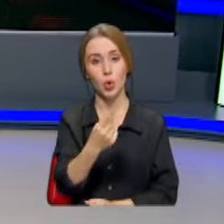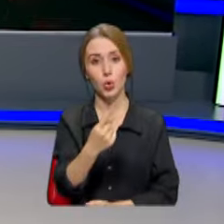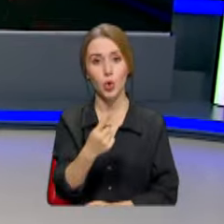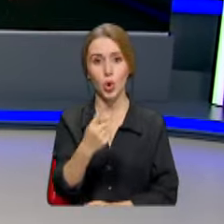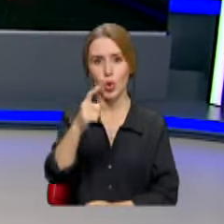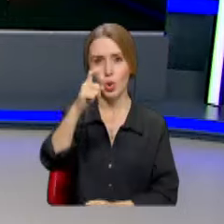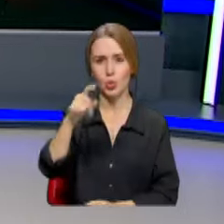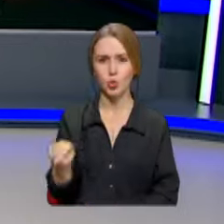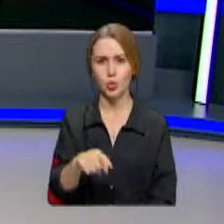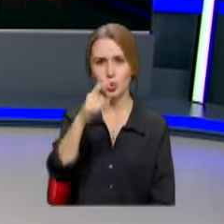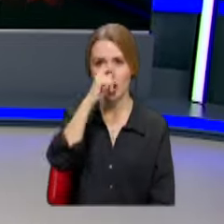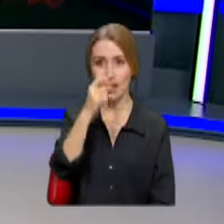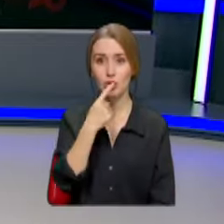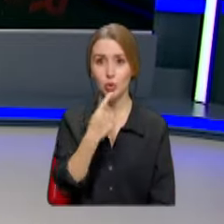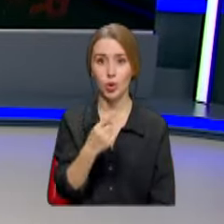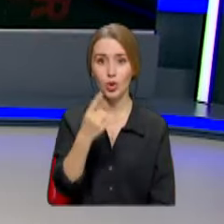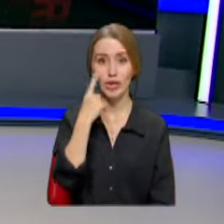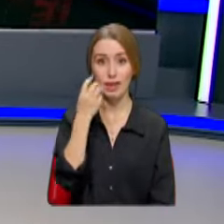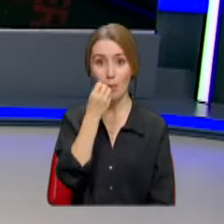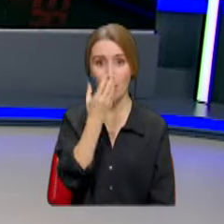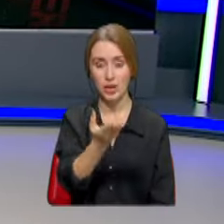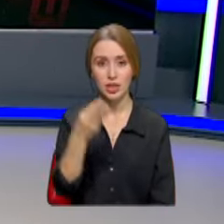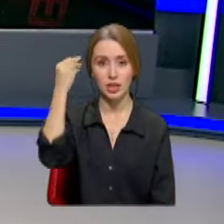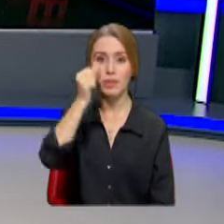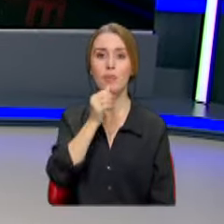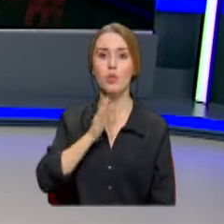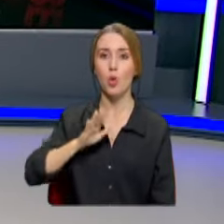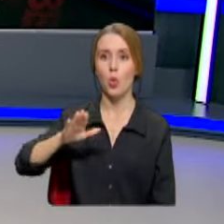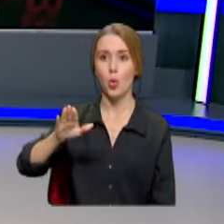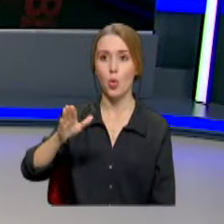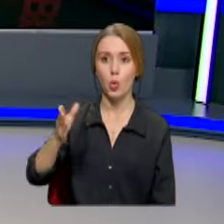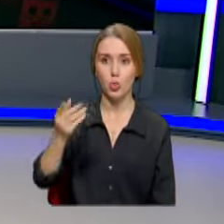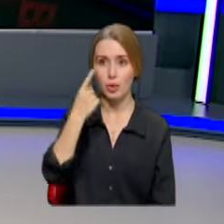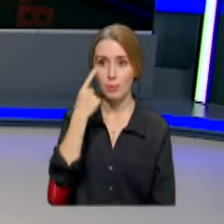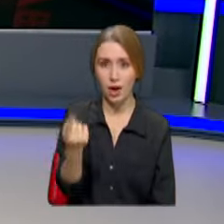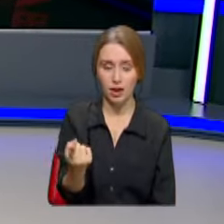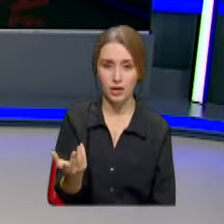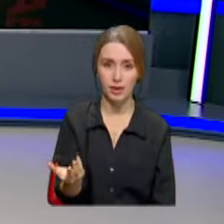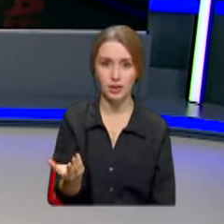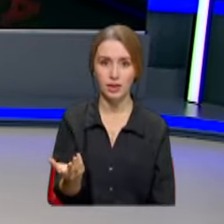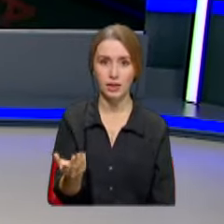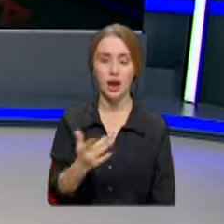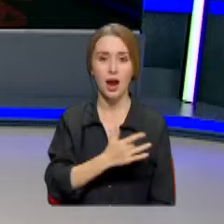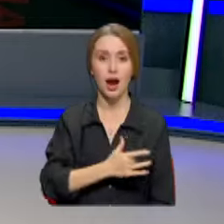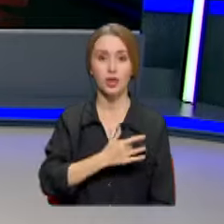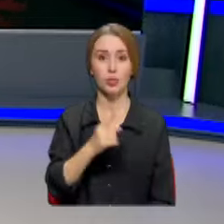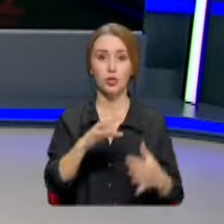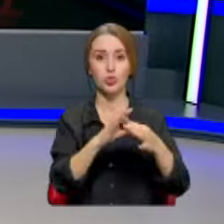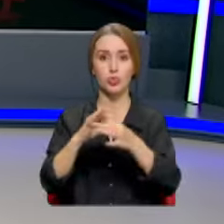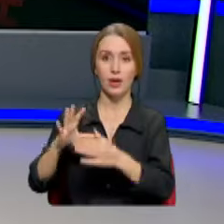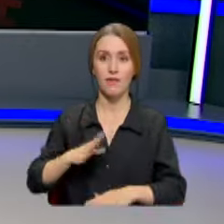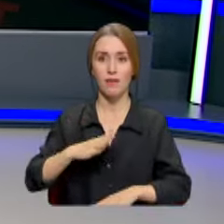ağası diye anıldı Devlet Bahçeli. Ekrem İmamoğlu nasıl karşılandığına baktık. Gerçekten Anadolu'da bir laf var.